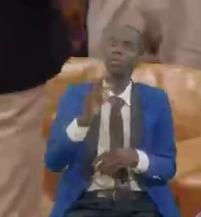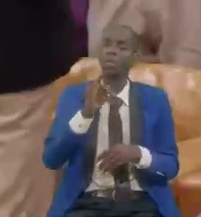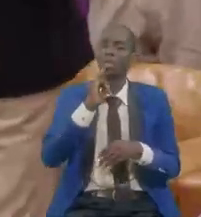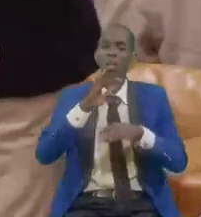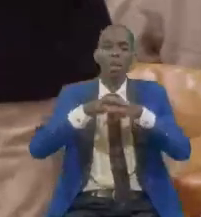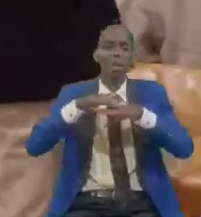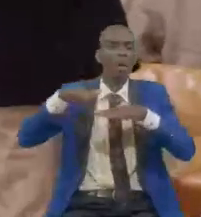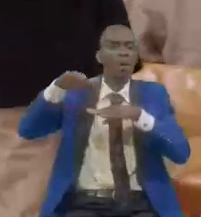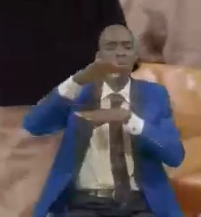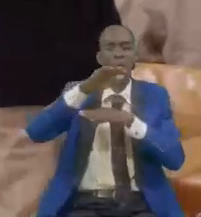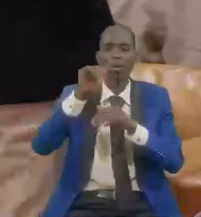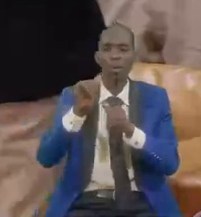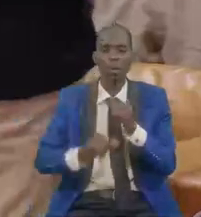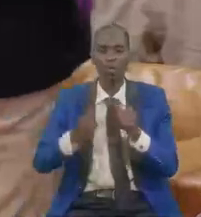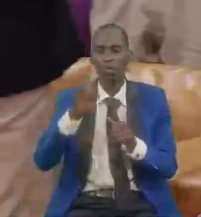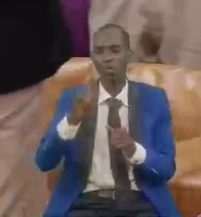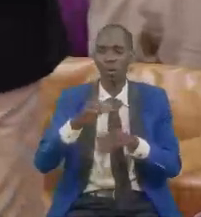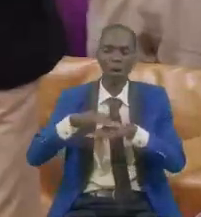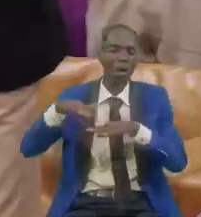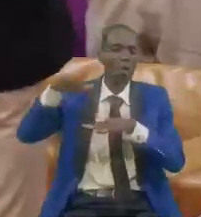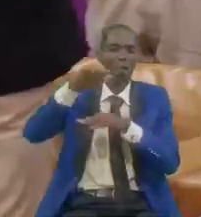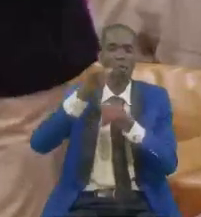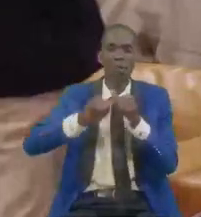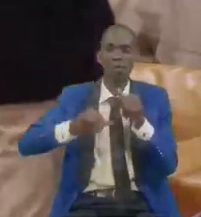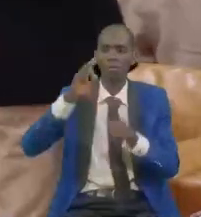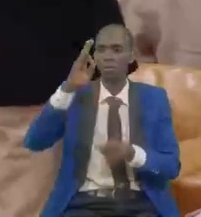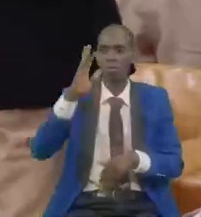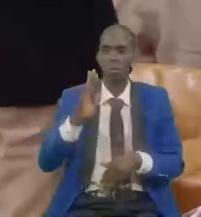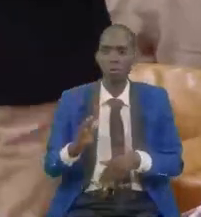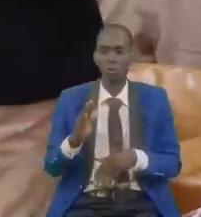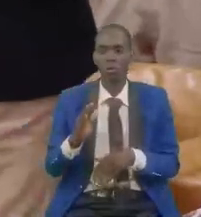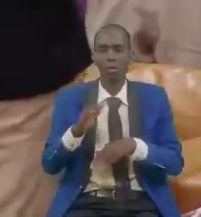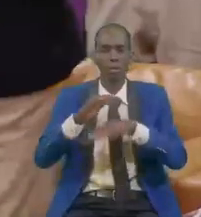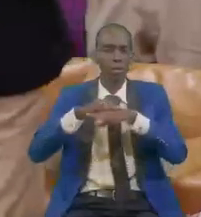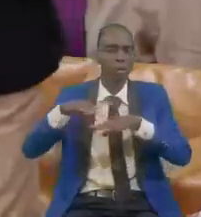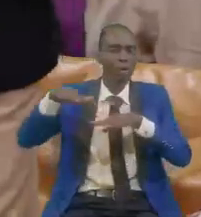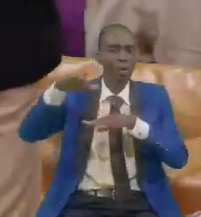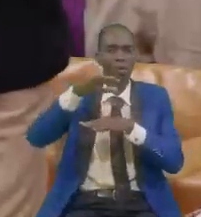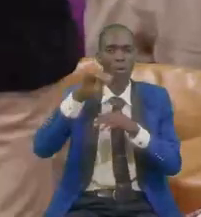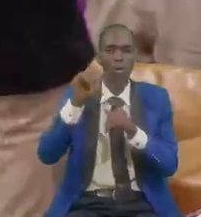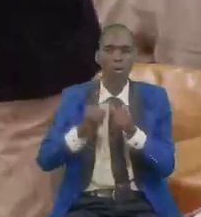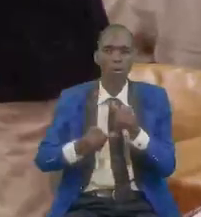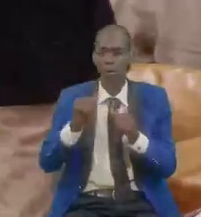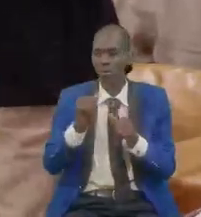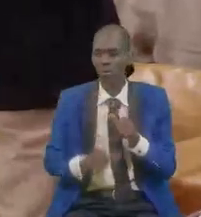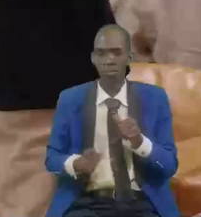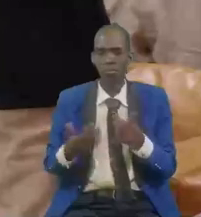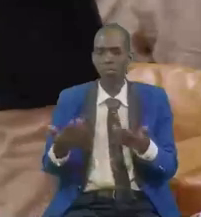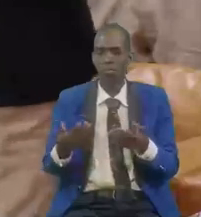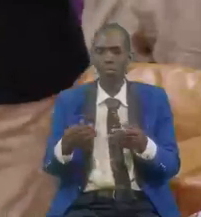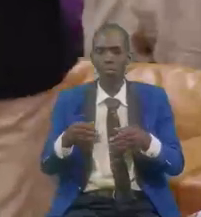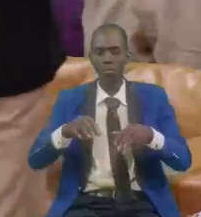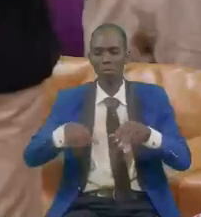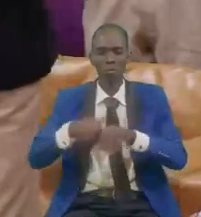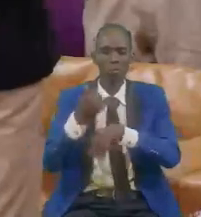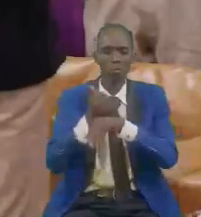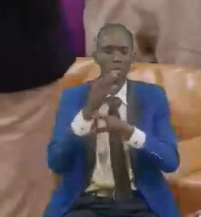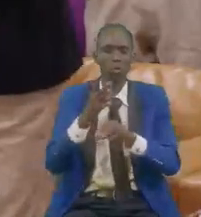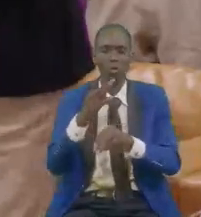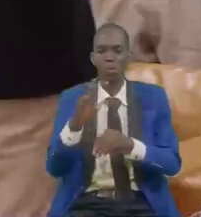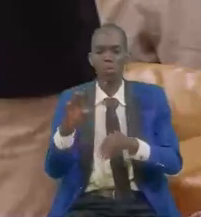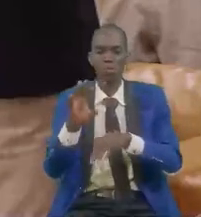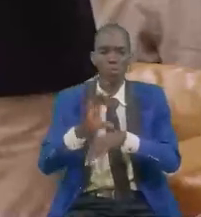La parole de Dieu est au-dessus de tous, au-dessus de tout prédicateur, au-dessus de tout